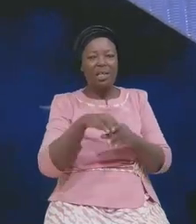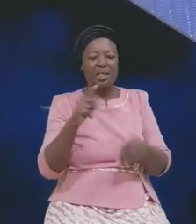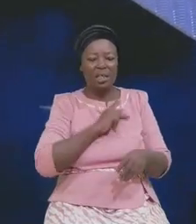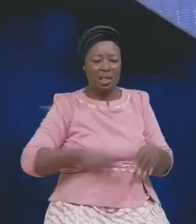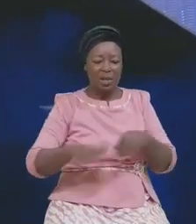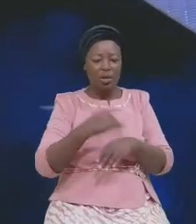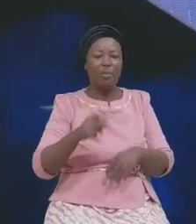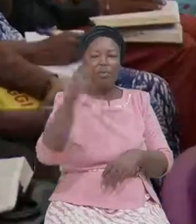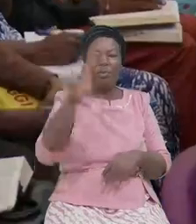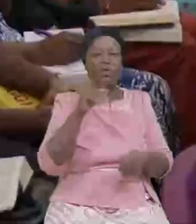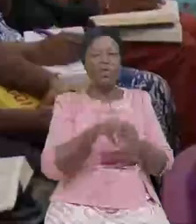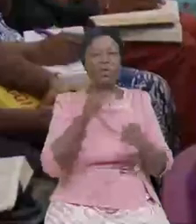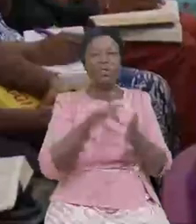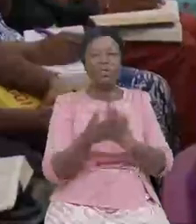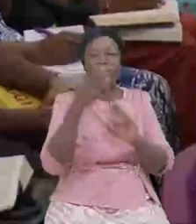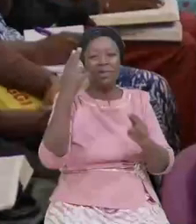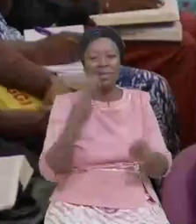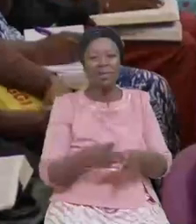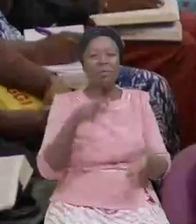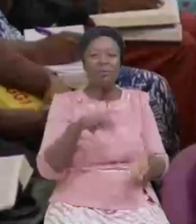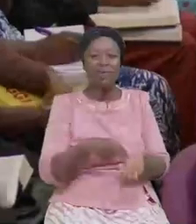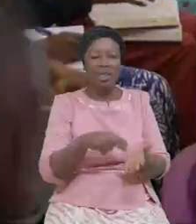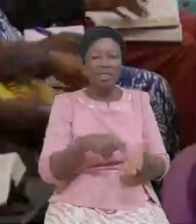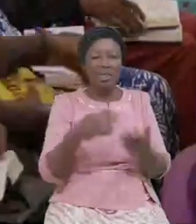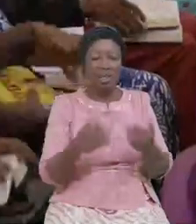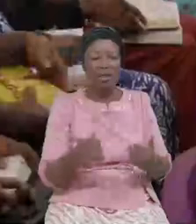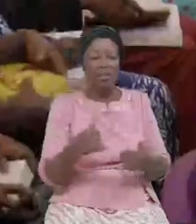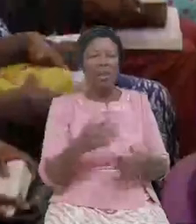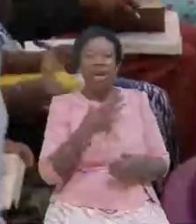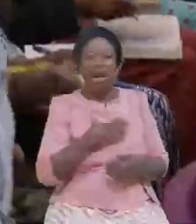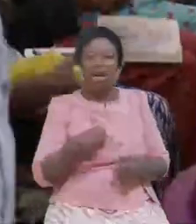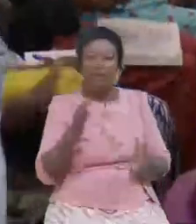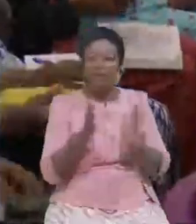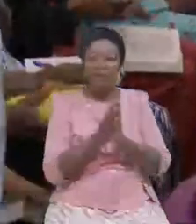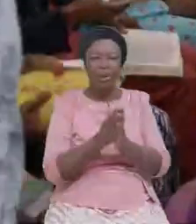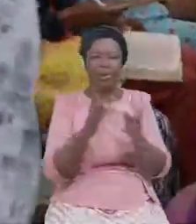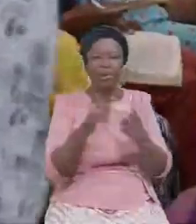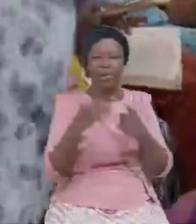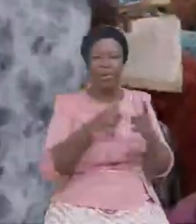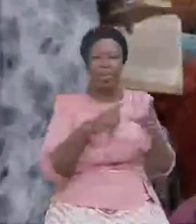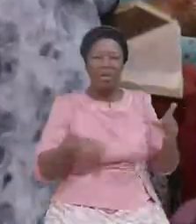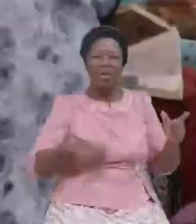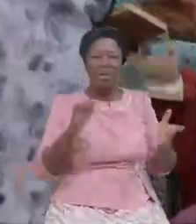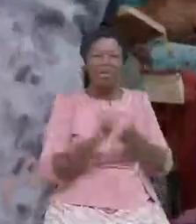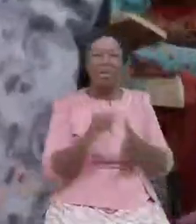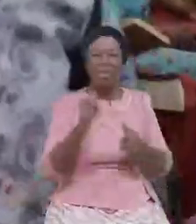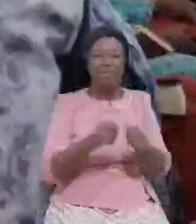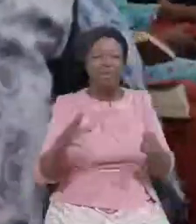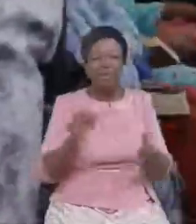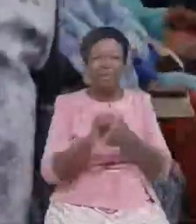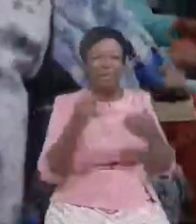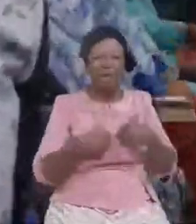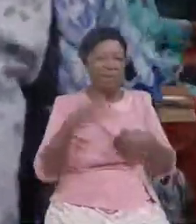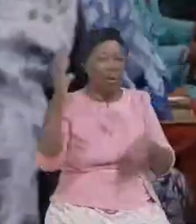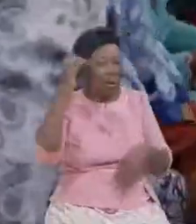au nom de Jésus. Tenons-nous debout maintenant et parlons à Dieu que tout ce que nous avons entendu aujourd'hui,